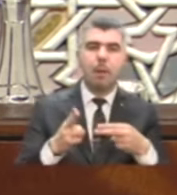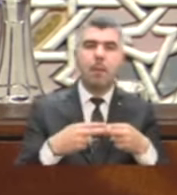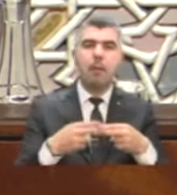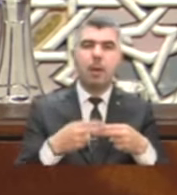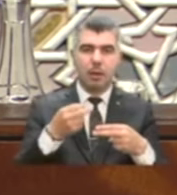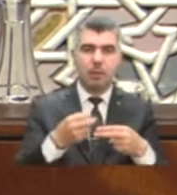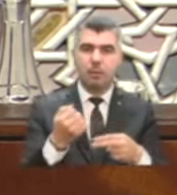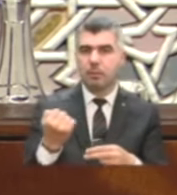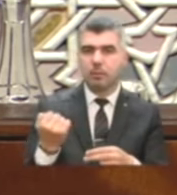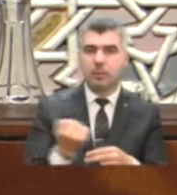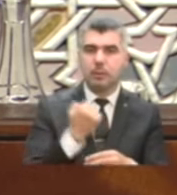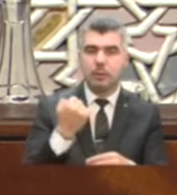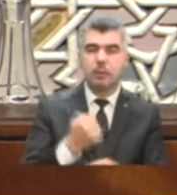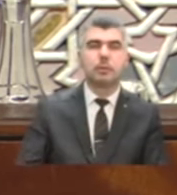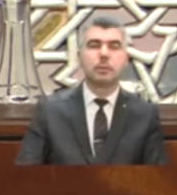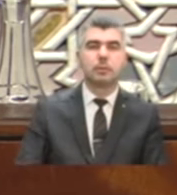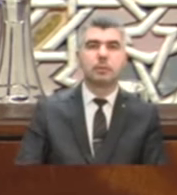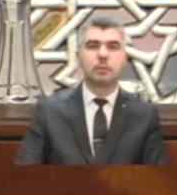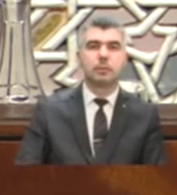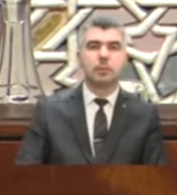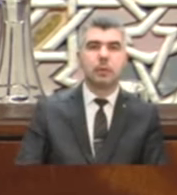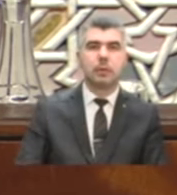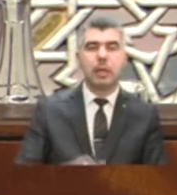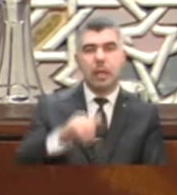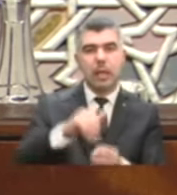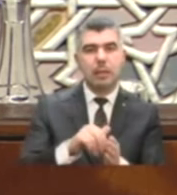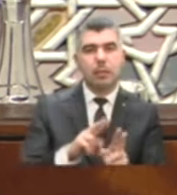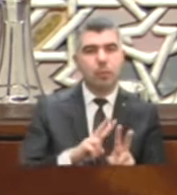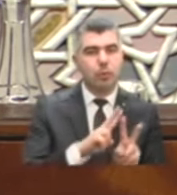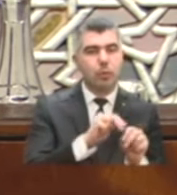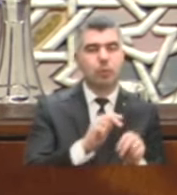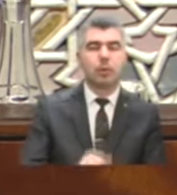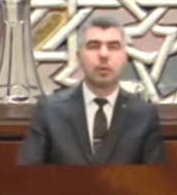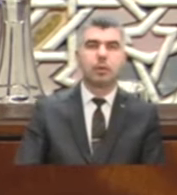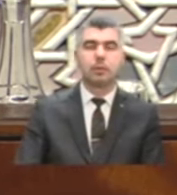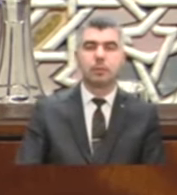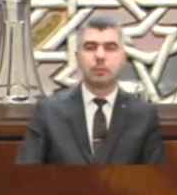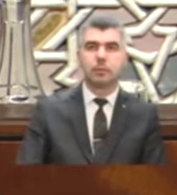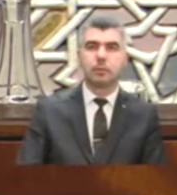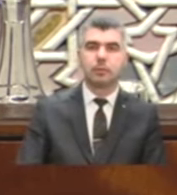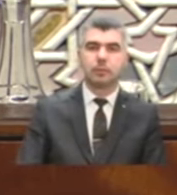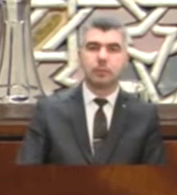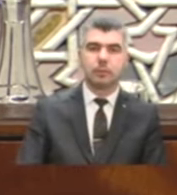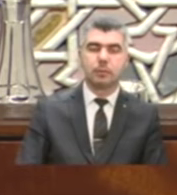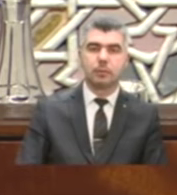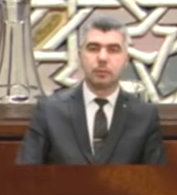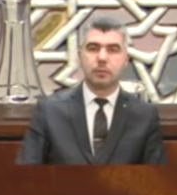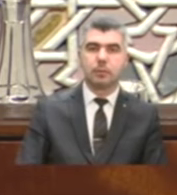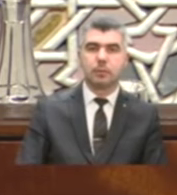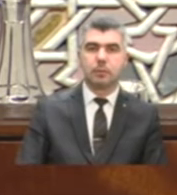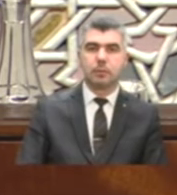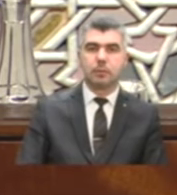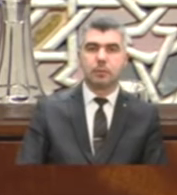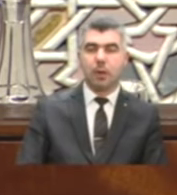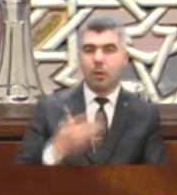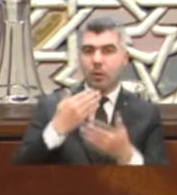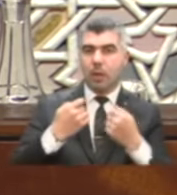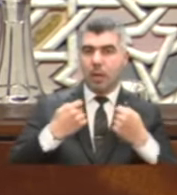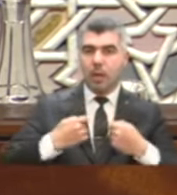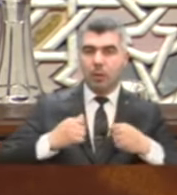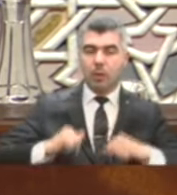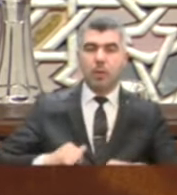النواب المحترمين من الفريق الدستوري الديمقراطي الاجتماعي. تفضل سيد نائب محترم. شكرا سيد الرئيس. سيد